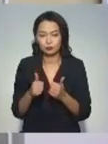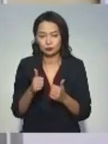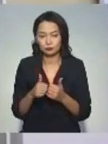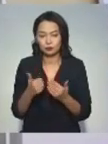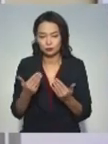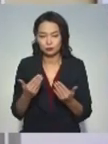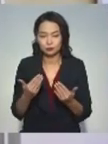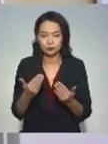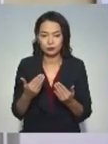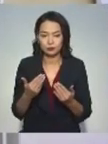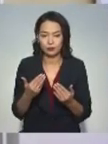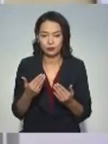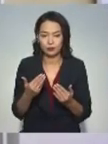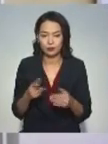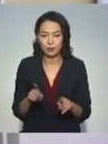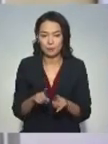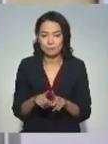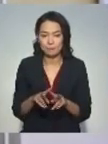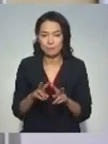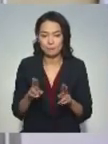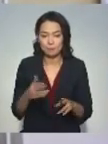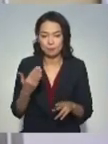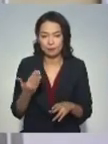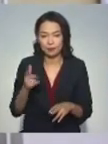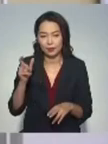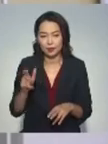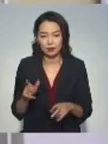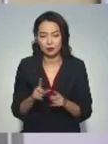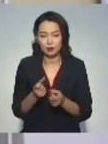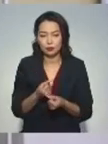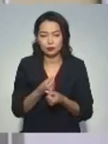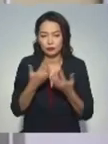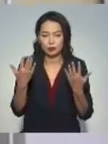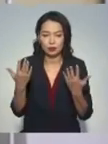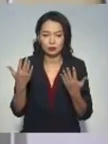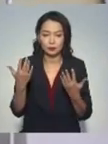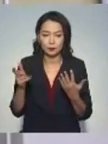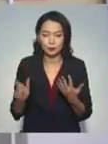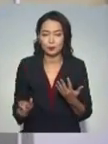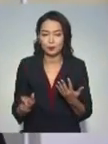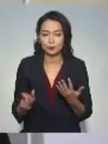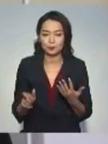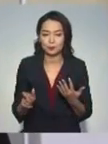его подарю. И вот этот человек сделал такой вот